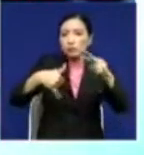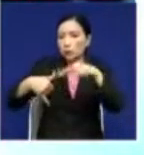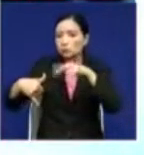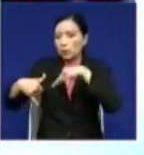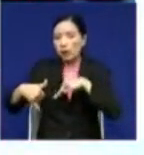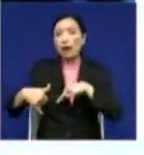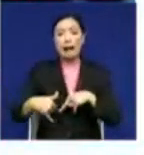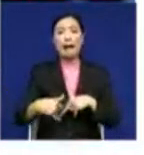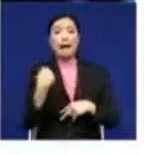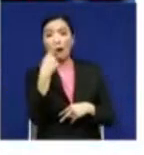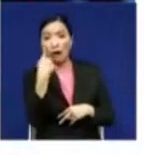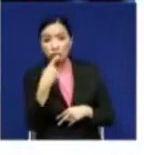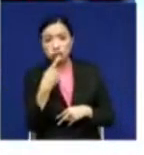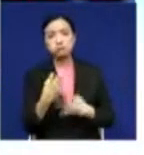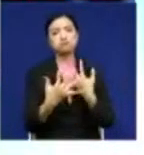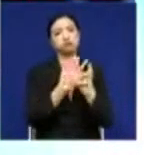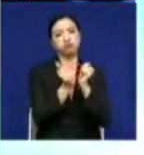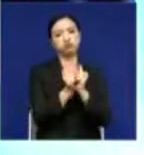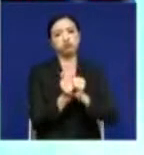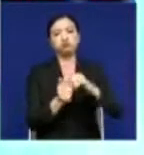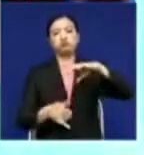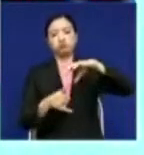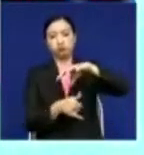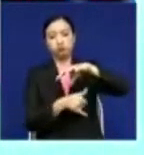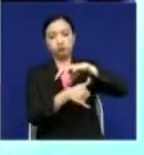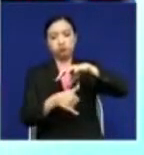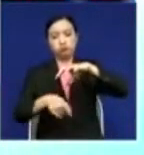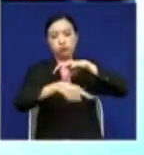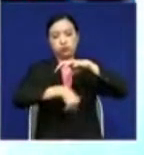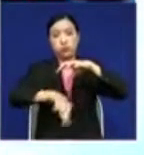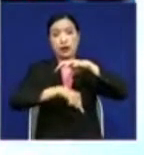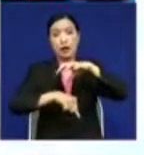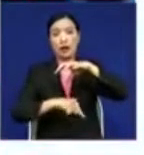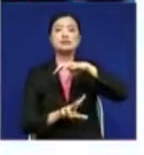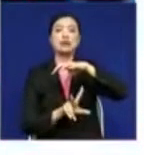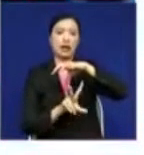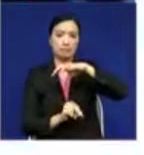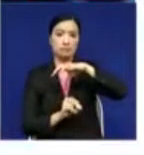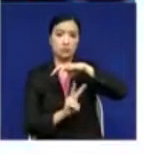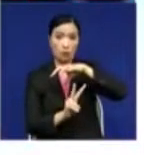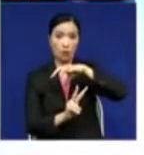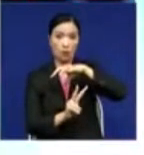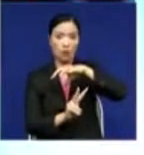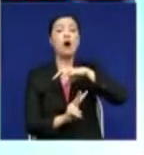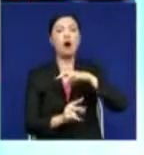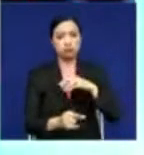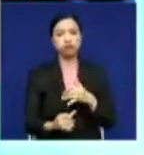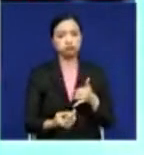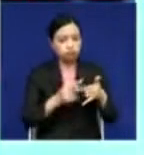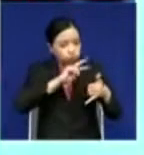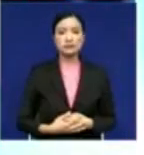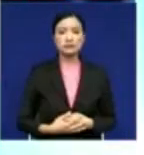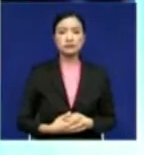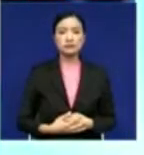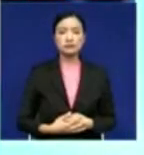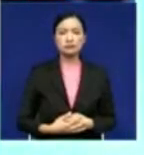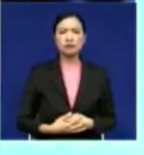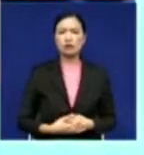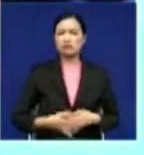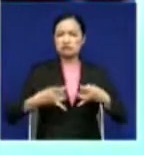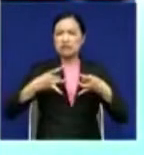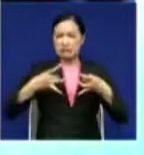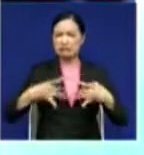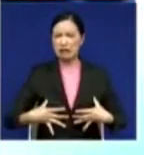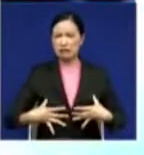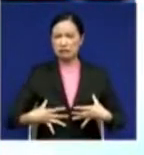ผู้ต้องขังที่อยู่ในห้องแยกกักเดียวกันนะครับจำนวน32รายก็ตรวจไม่พบเชื้อนะครับความเสี่ยง